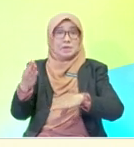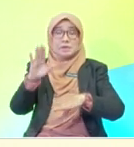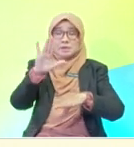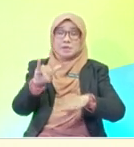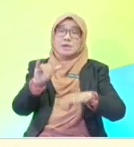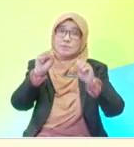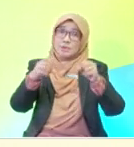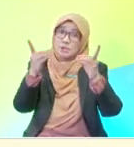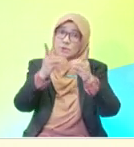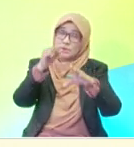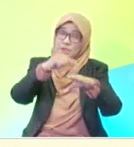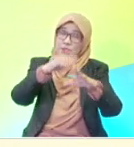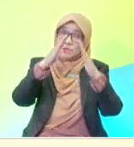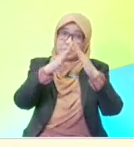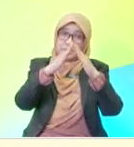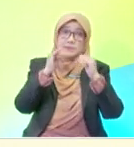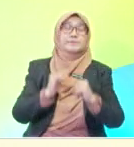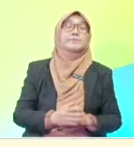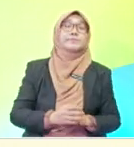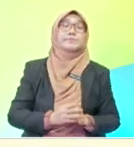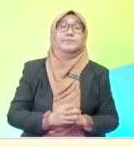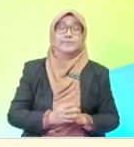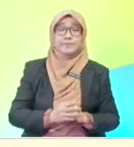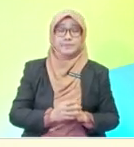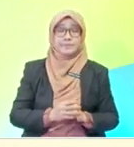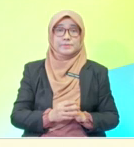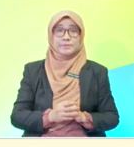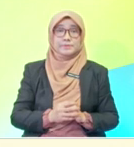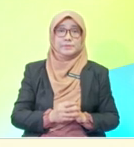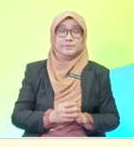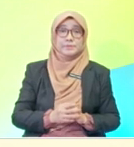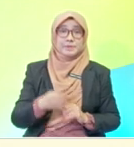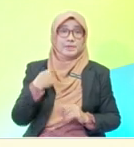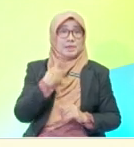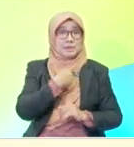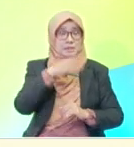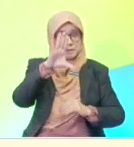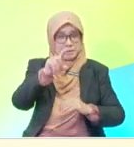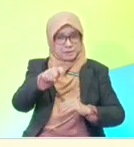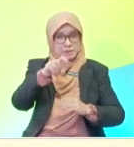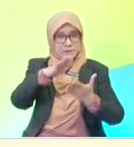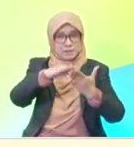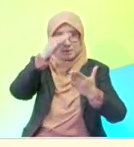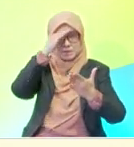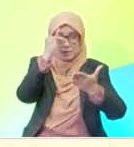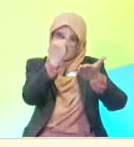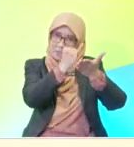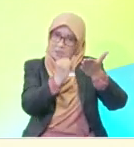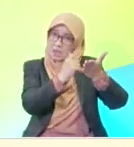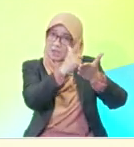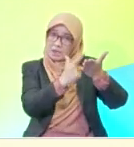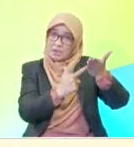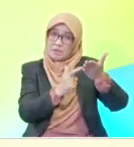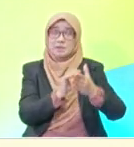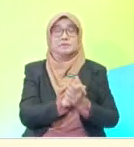kita menghasilkan terus kita punya parang ilang, jadi kita kena belajar melakar dulu. Okey, jadi kita akan teruskan dengan